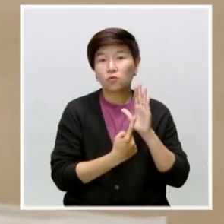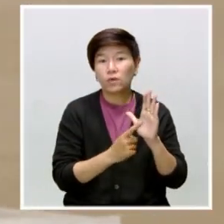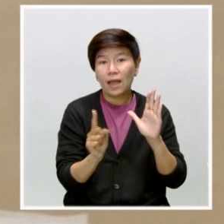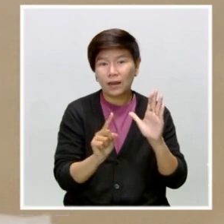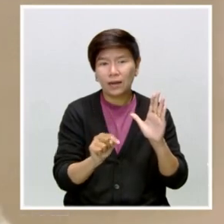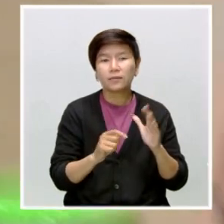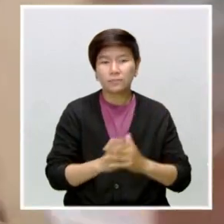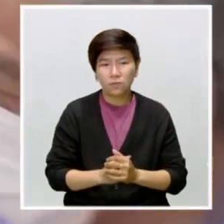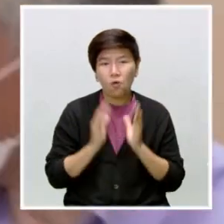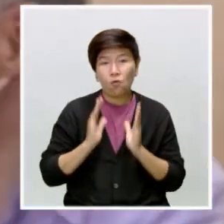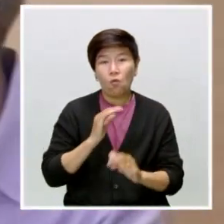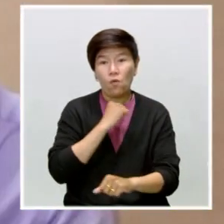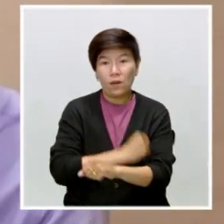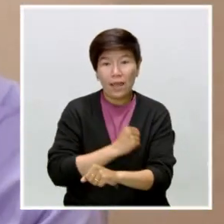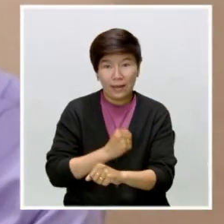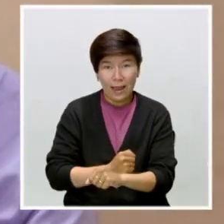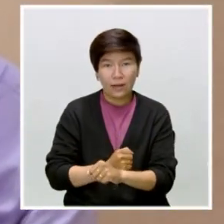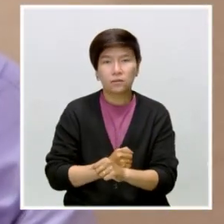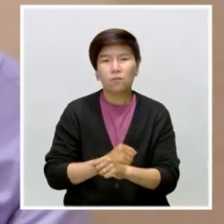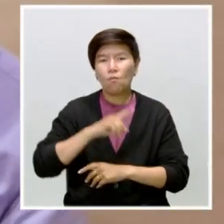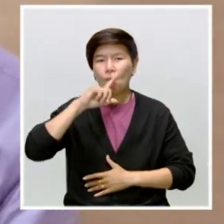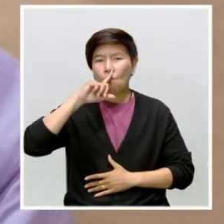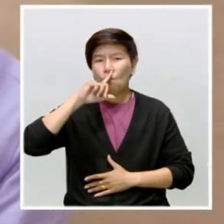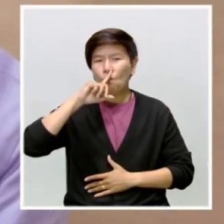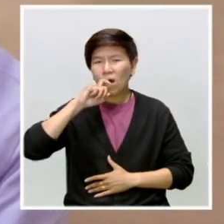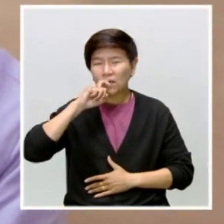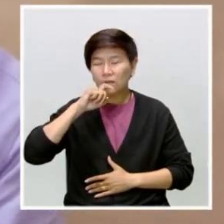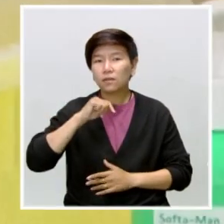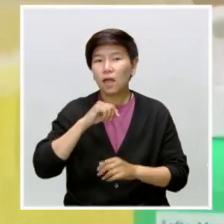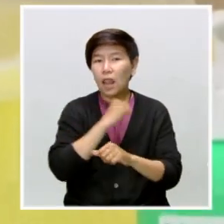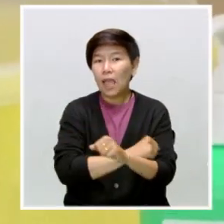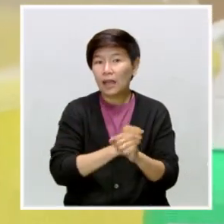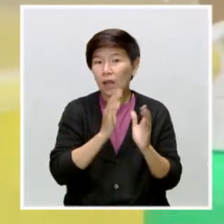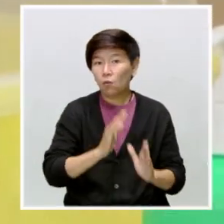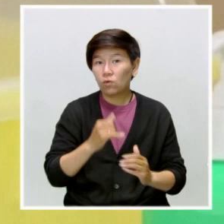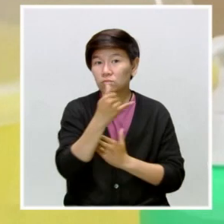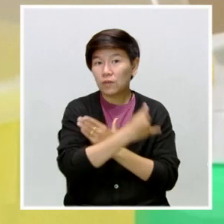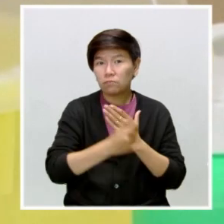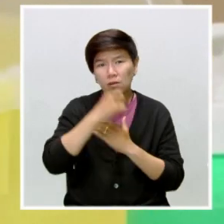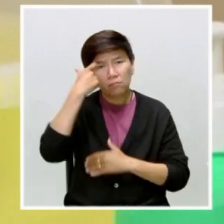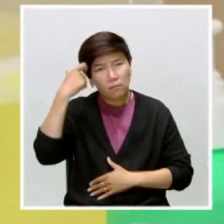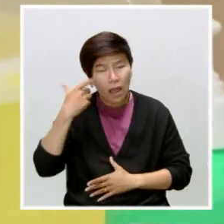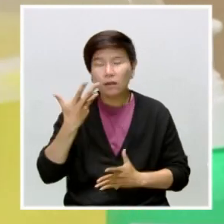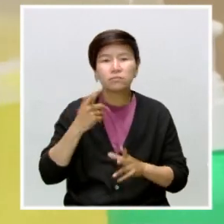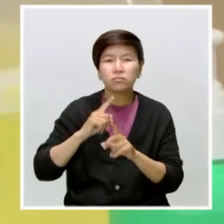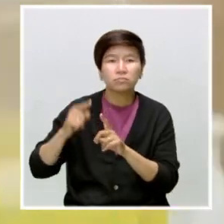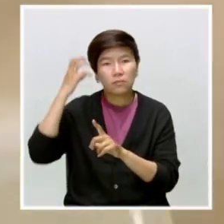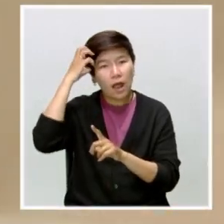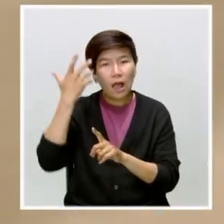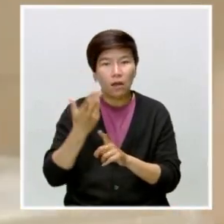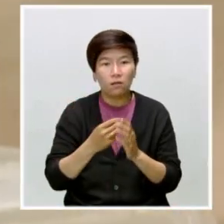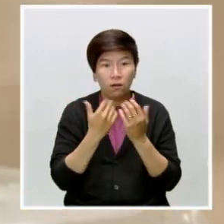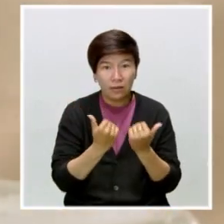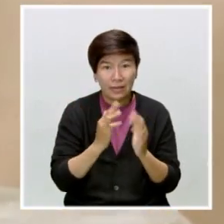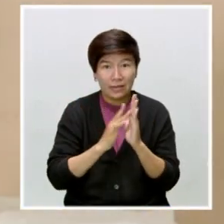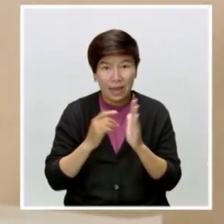แรงงานข้ามชาติคนหนึ่งนะคะเพิ่งตรวจพบเมื่อวันอาทิตย์ที่ผ่านมานี่เองว่าเขามีผลตรวจโควิดเป็นบวกทั้งที่เขาได้รับวัคซีนครบ2